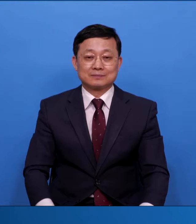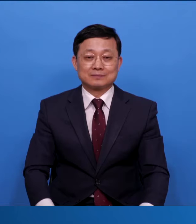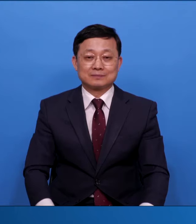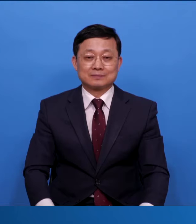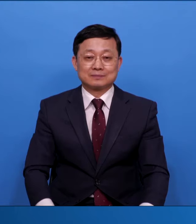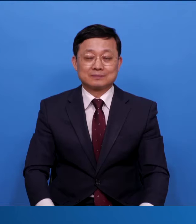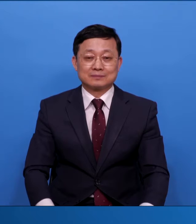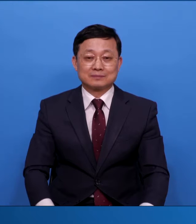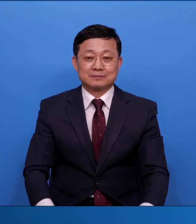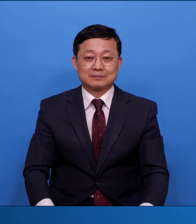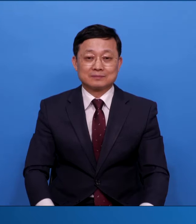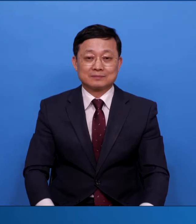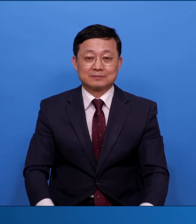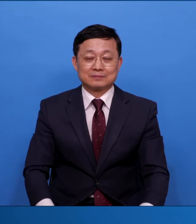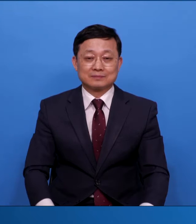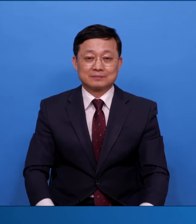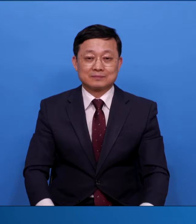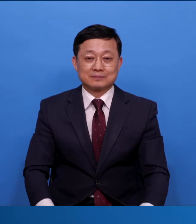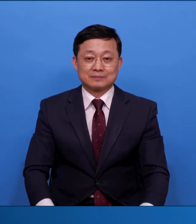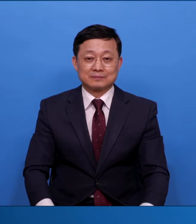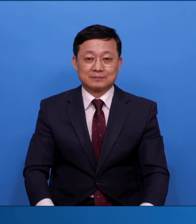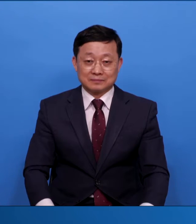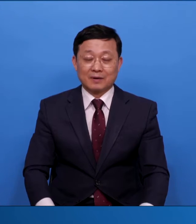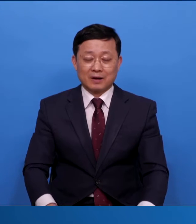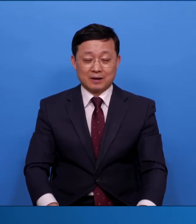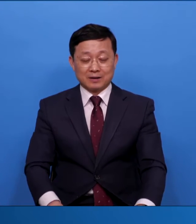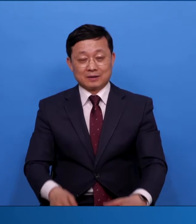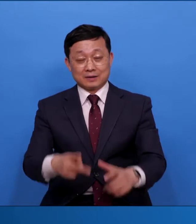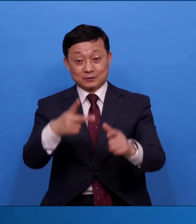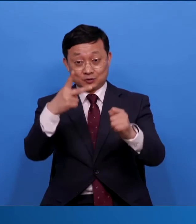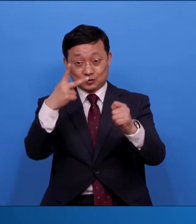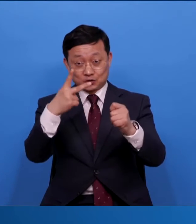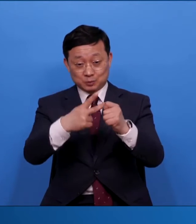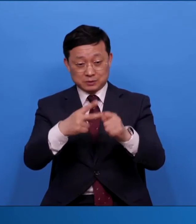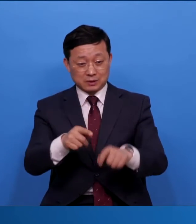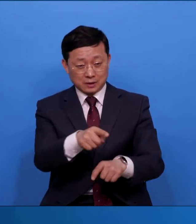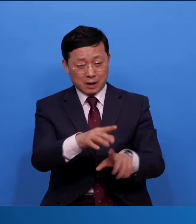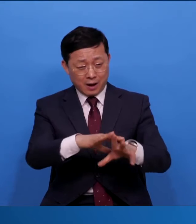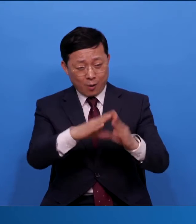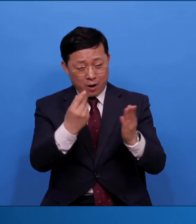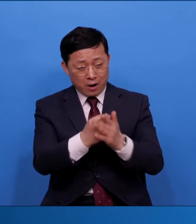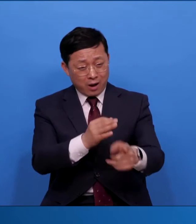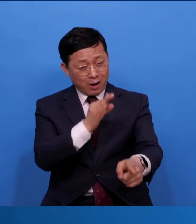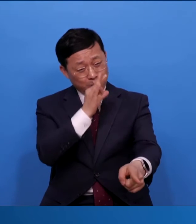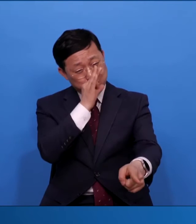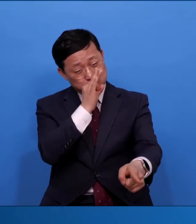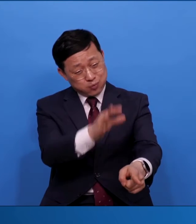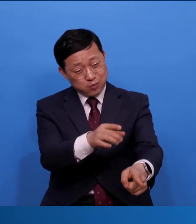절대 불가능한 사람을 몇 명 골라서 하나님은 선교사로 파송합니다.